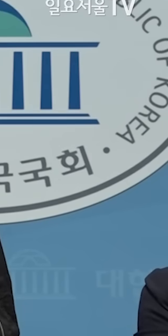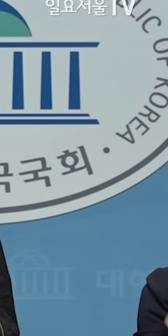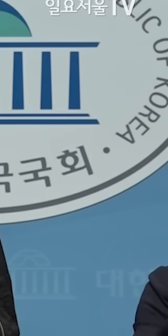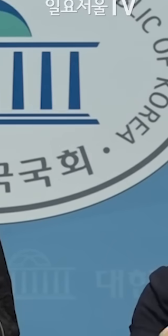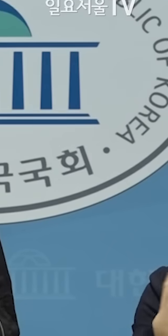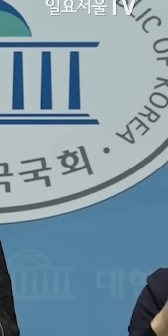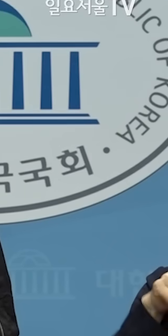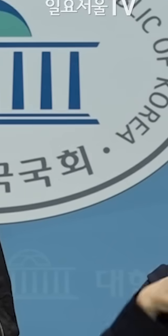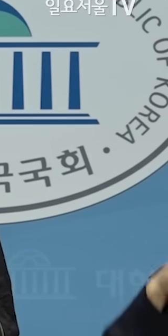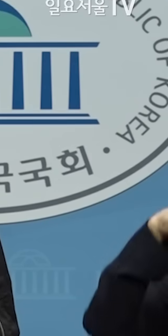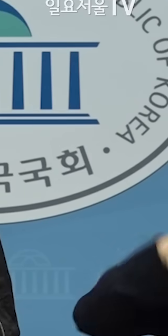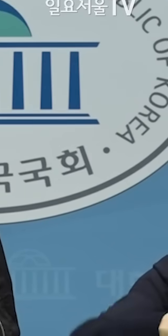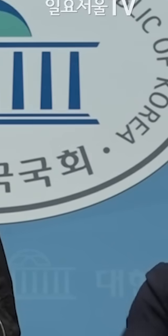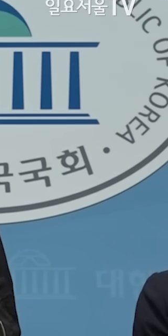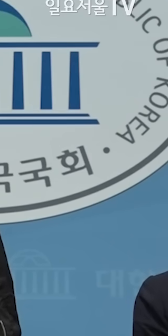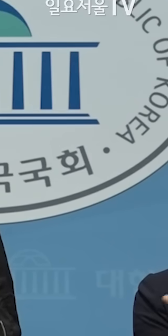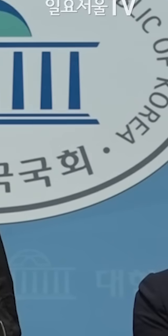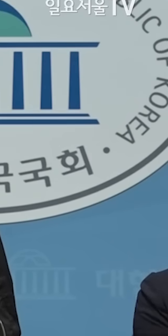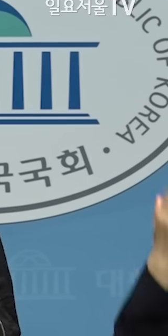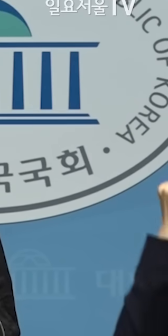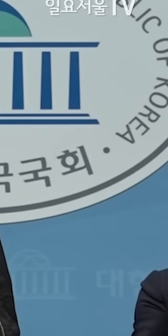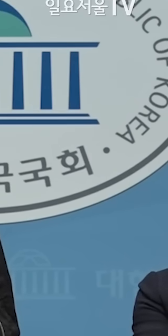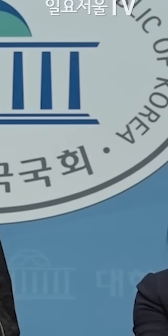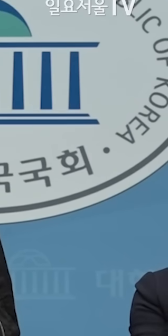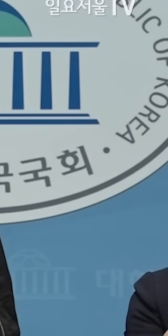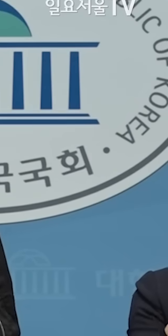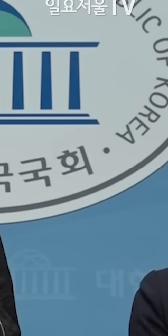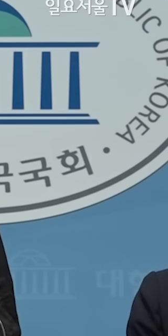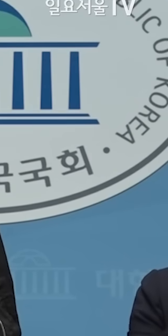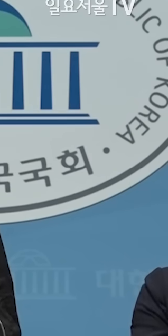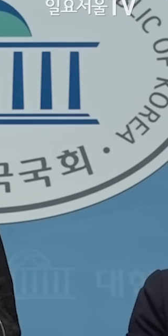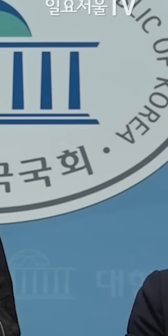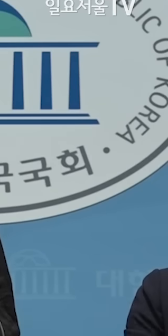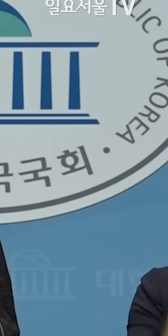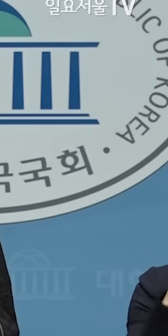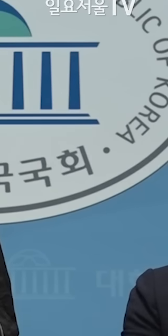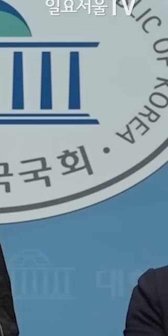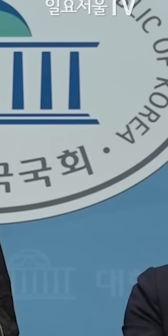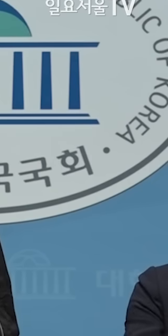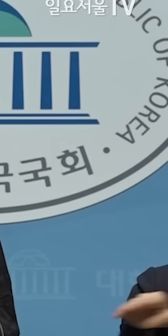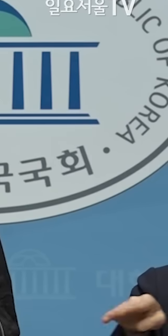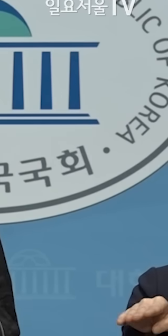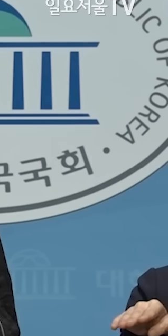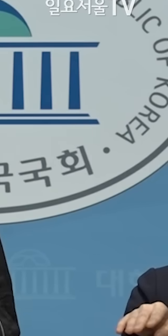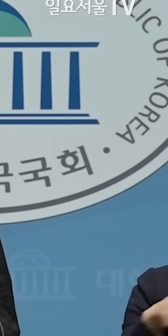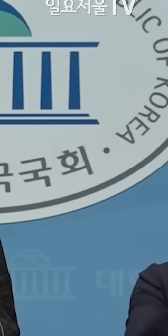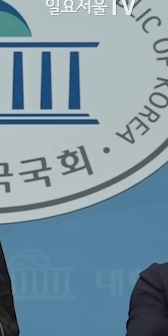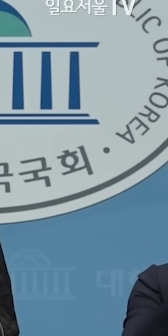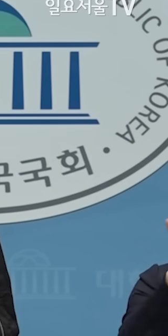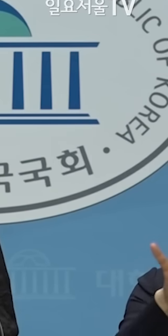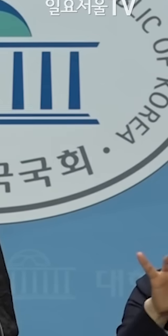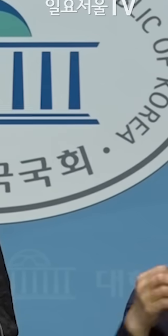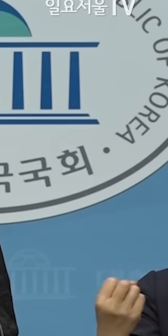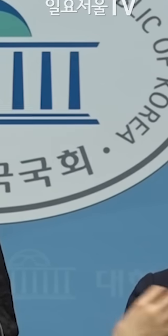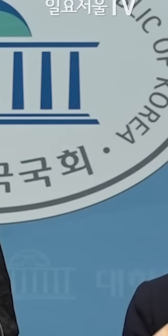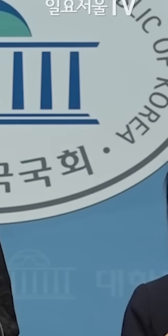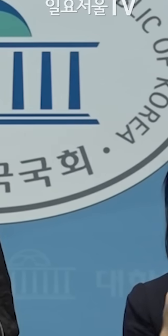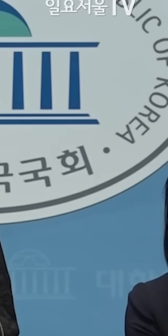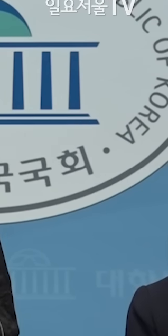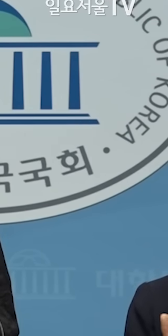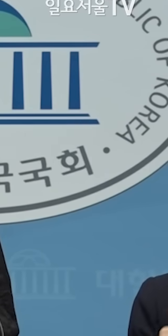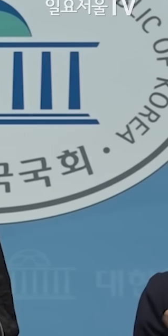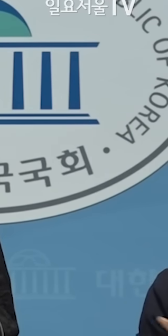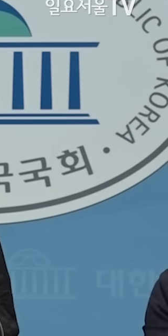사태를 잊지 않습니다 불과 4년 후 대입 기회균등 선을 강으로 외치는 위선에 청년층